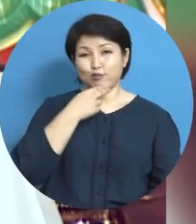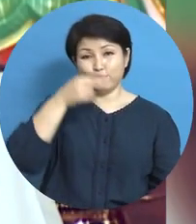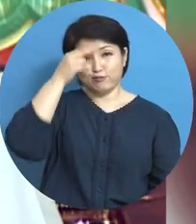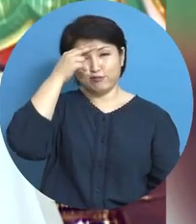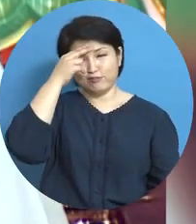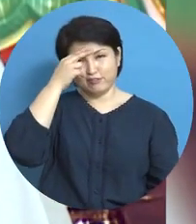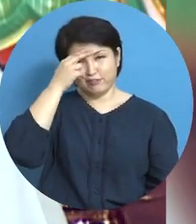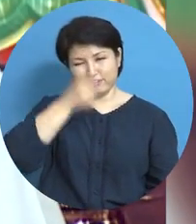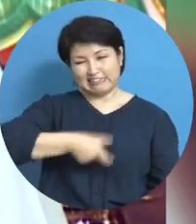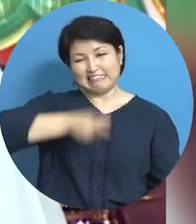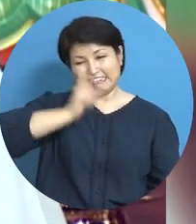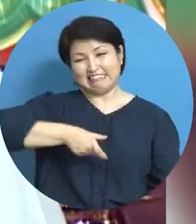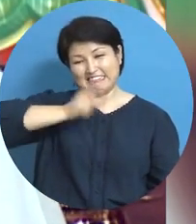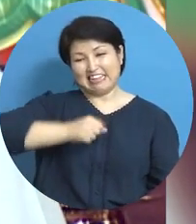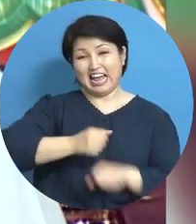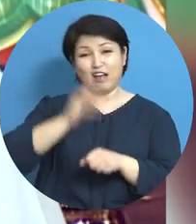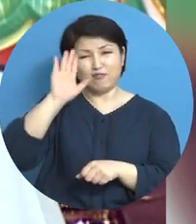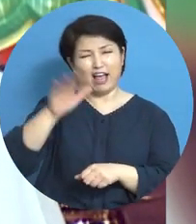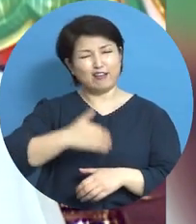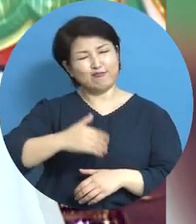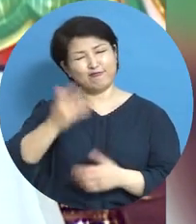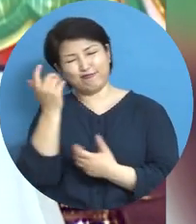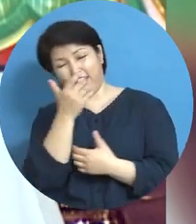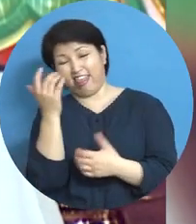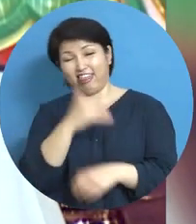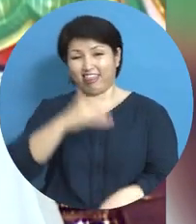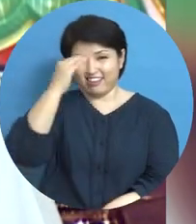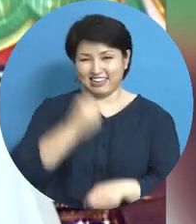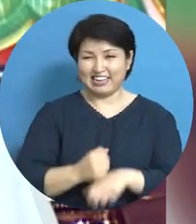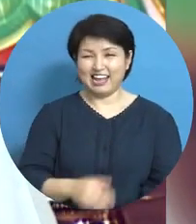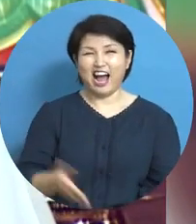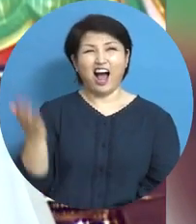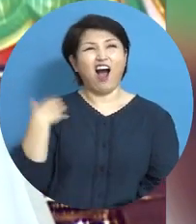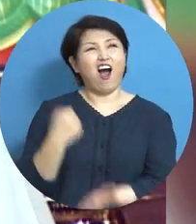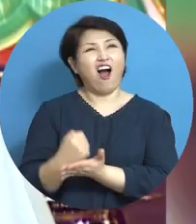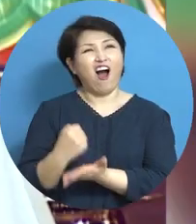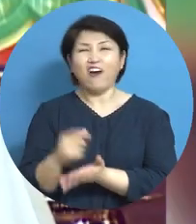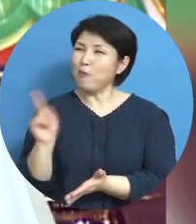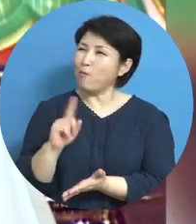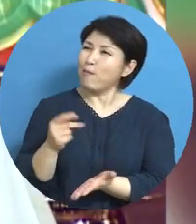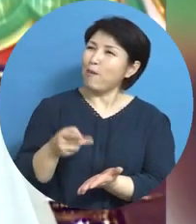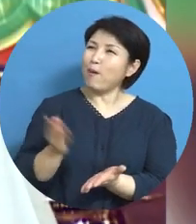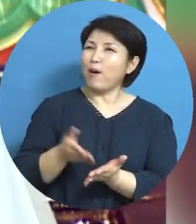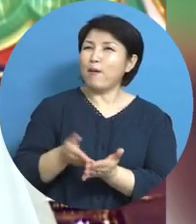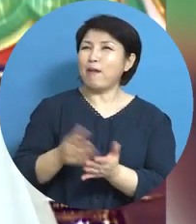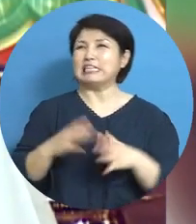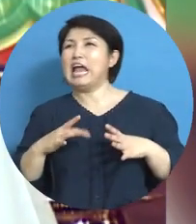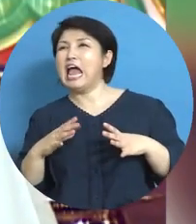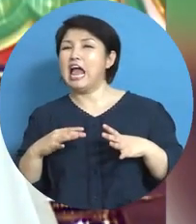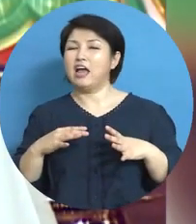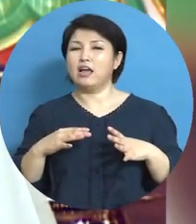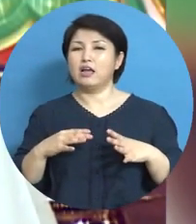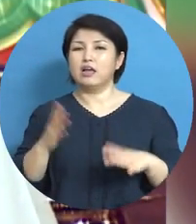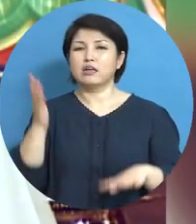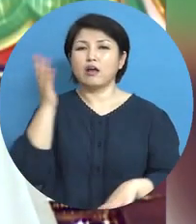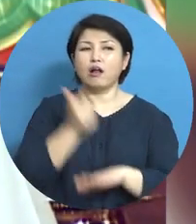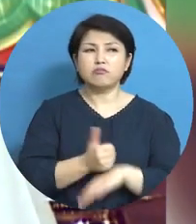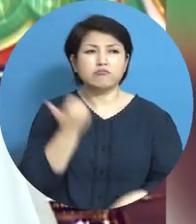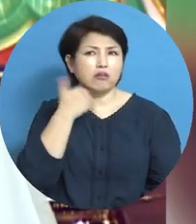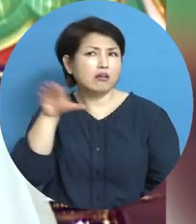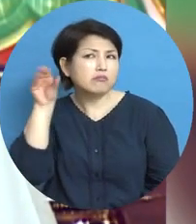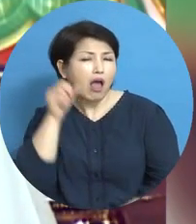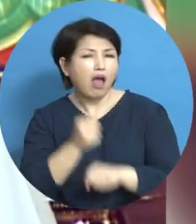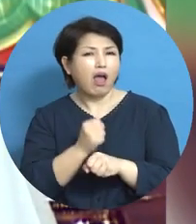지금끼리 그냥 야 우리가 어떻게 했다 이렇게 해가 이게 결국은 탄로가 나가지고 그렇게 해서